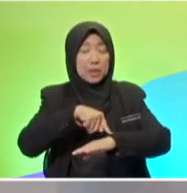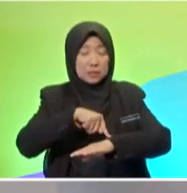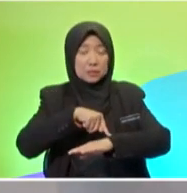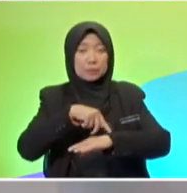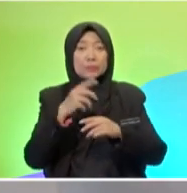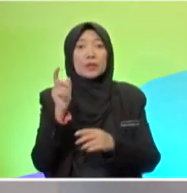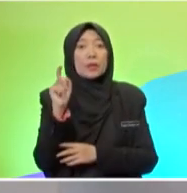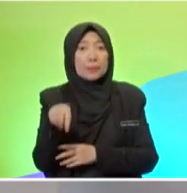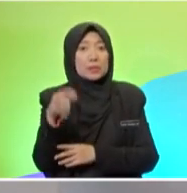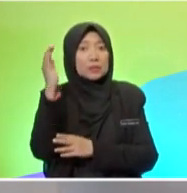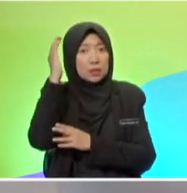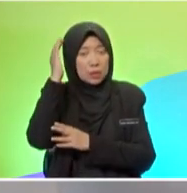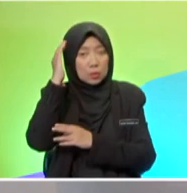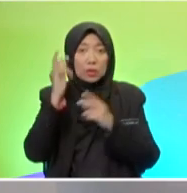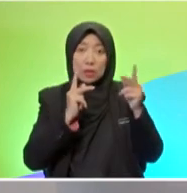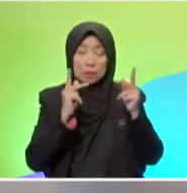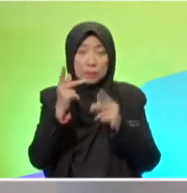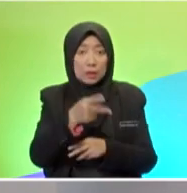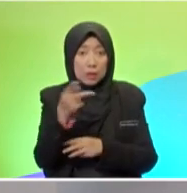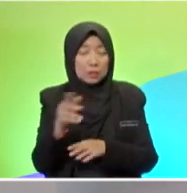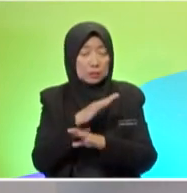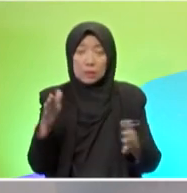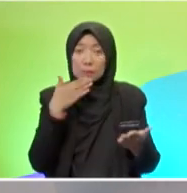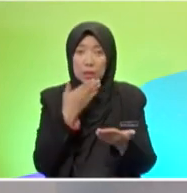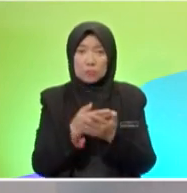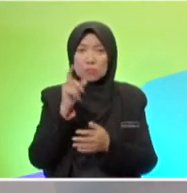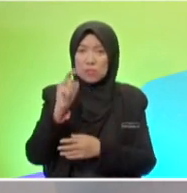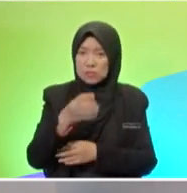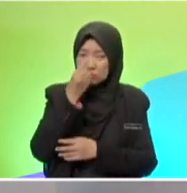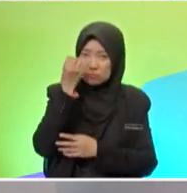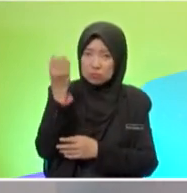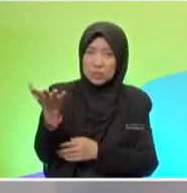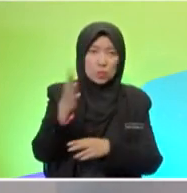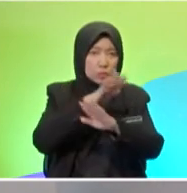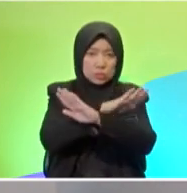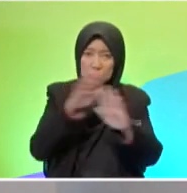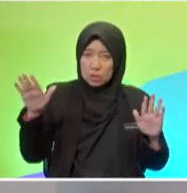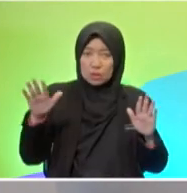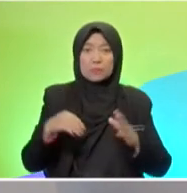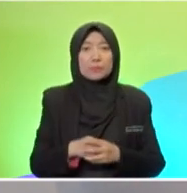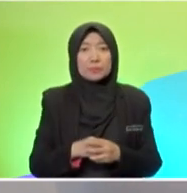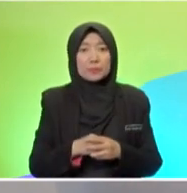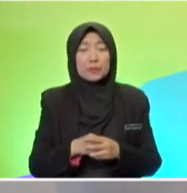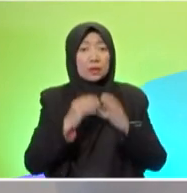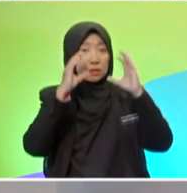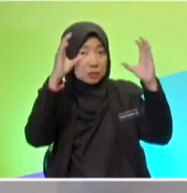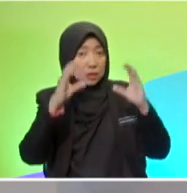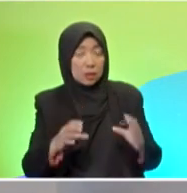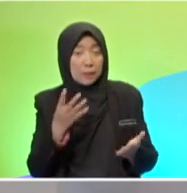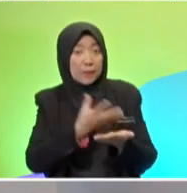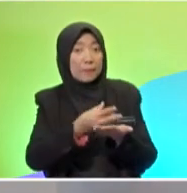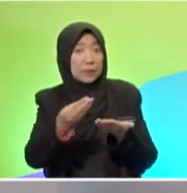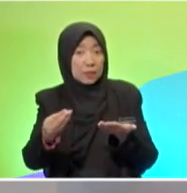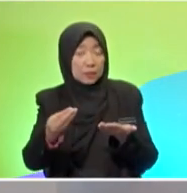perkara yang tak baik dia perlu Katakan Tidak dia diajar secara gua beli boleh dilakukan dengan